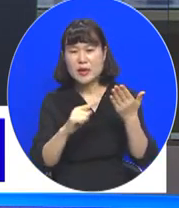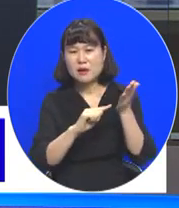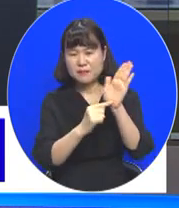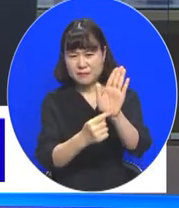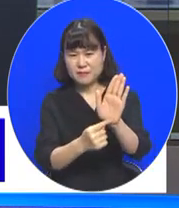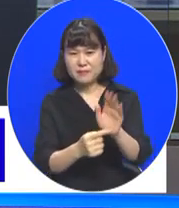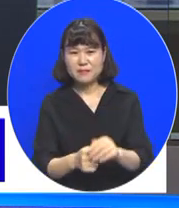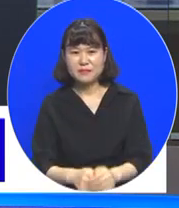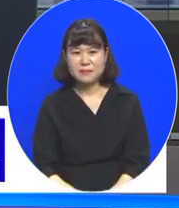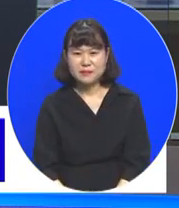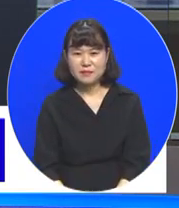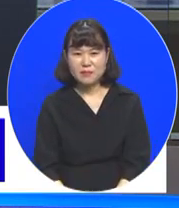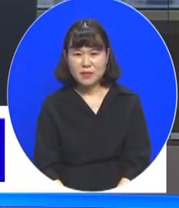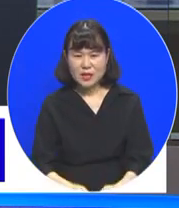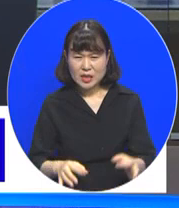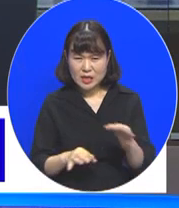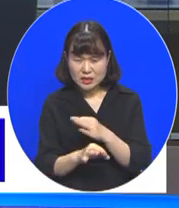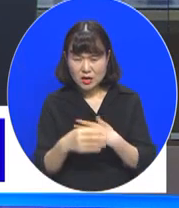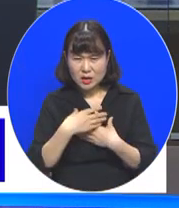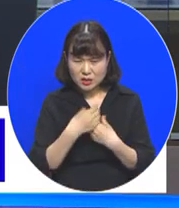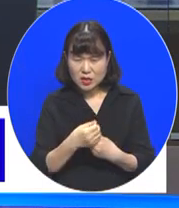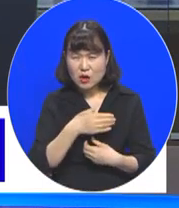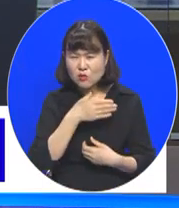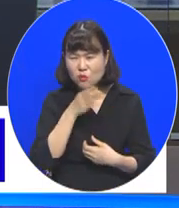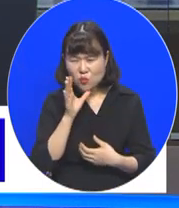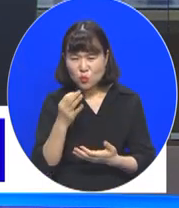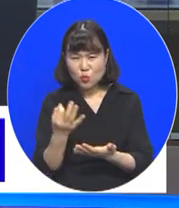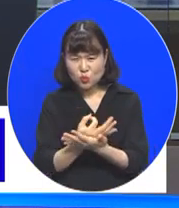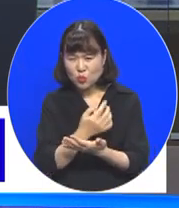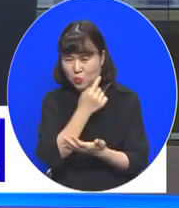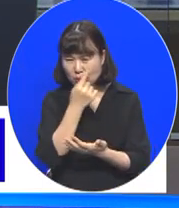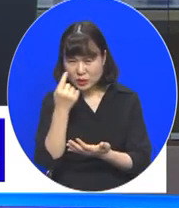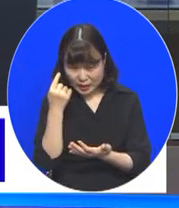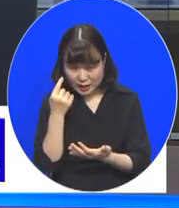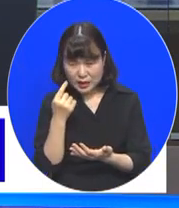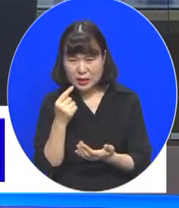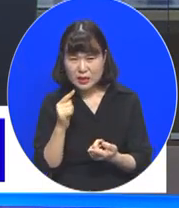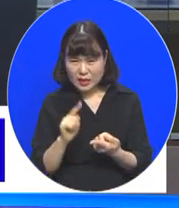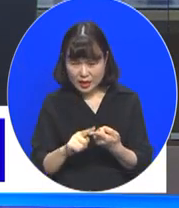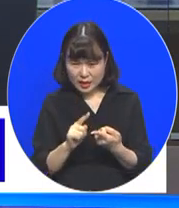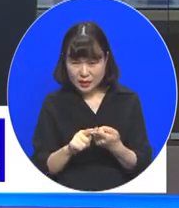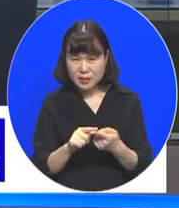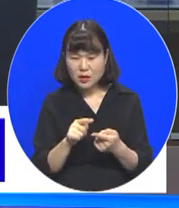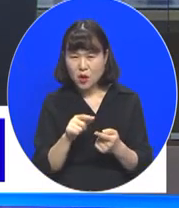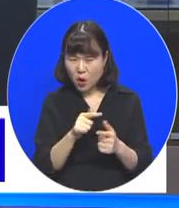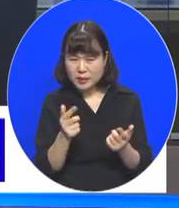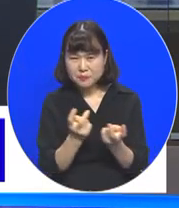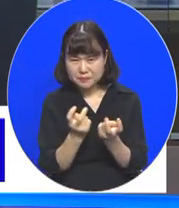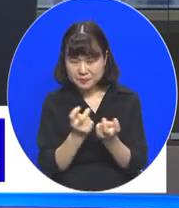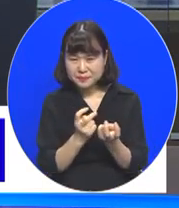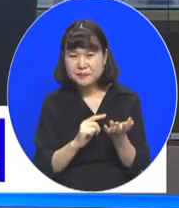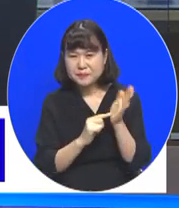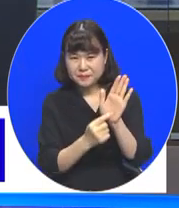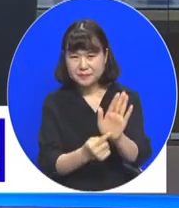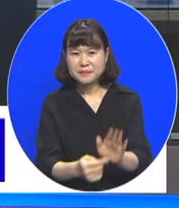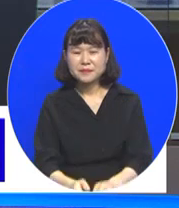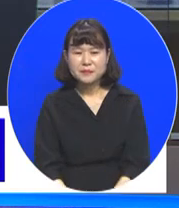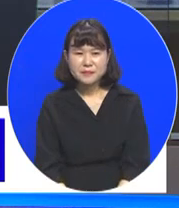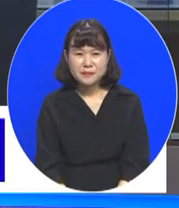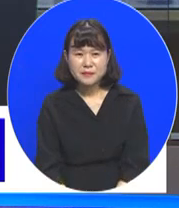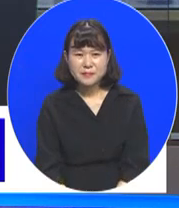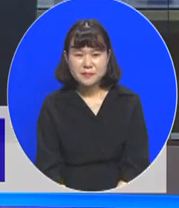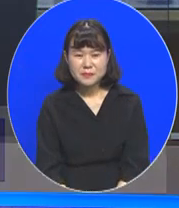예정인데요. 재정 안정화와 노후 소득 보장성 강화에 따른 다양한 시나리오가 나올 것으로 보입니다. 이혜진